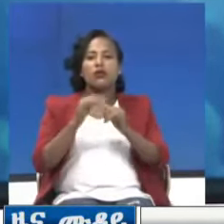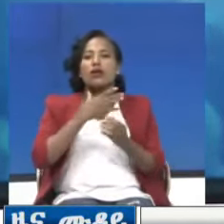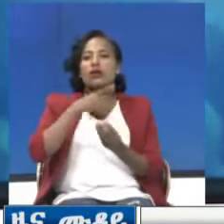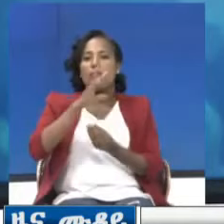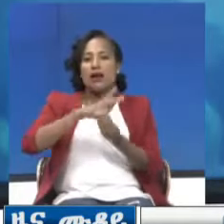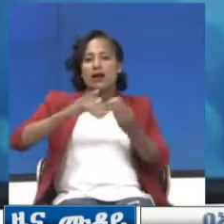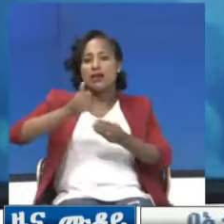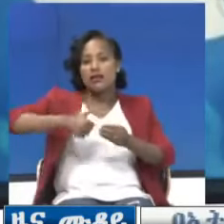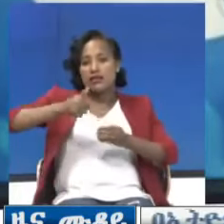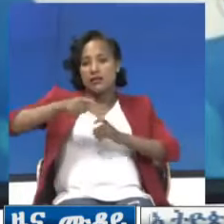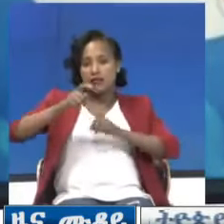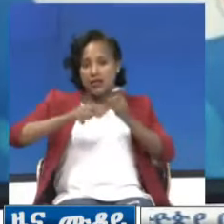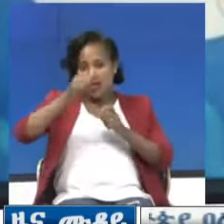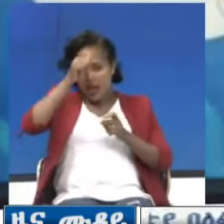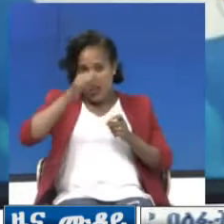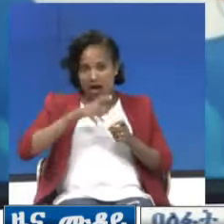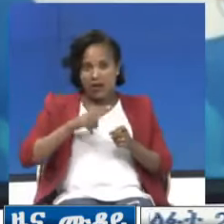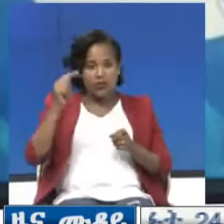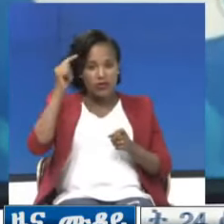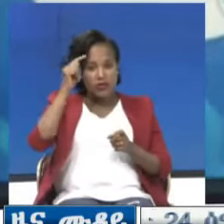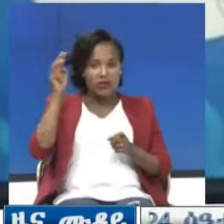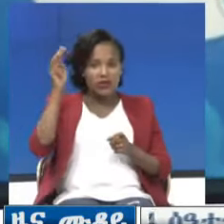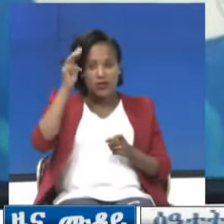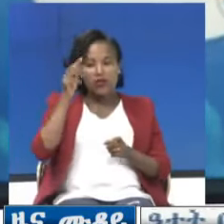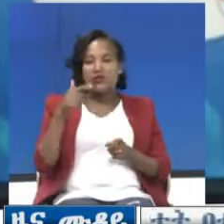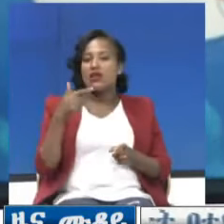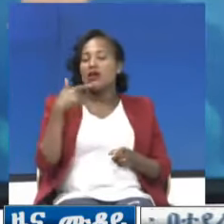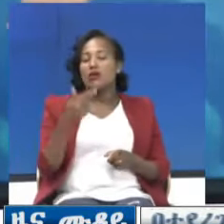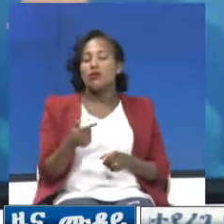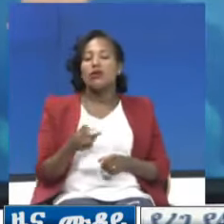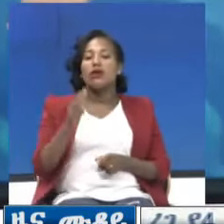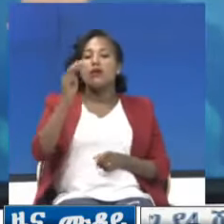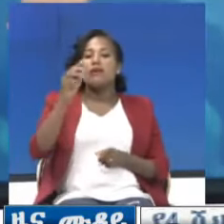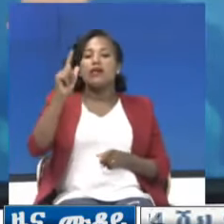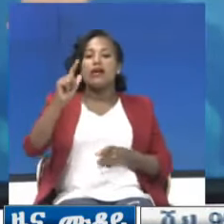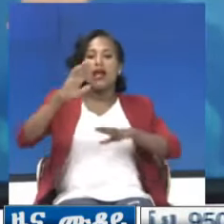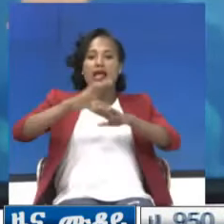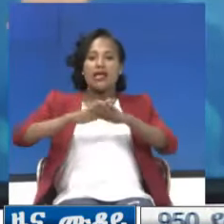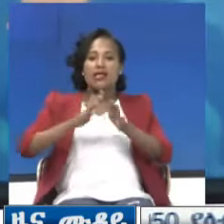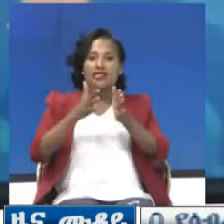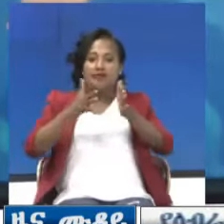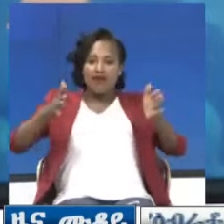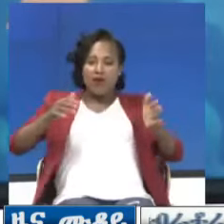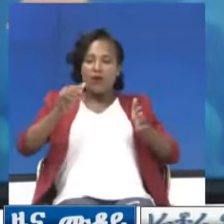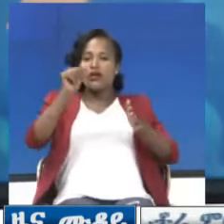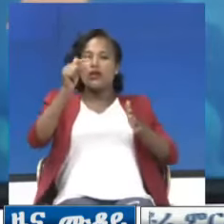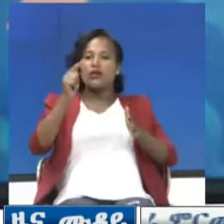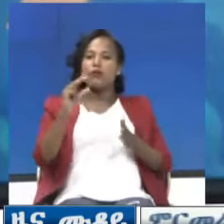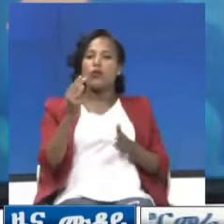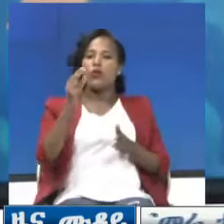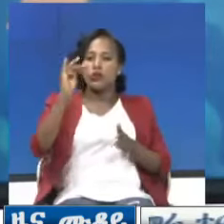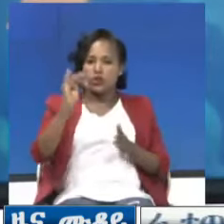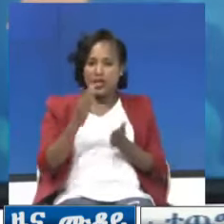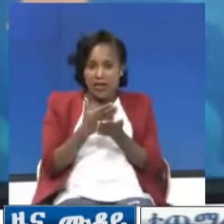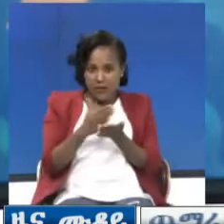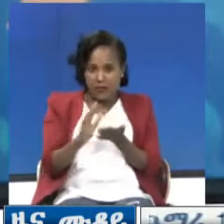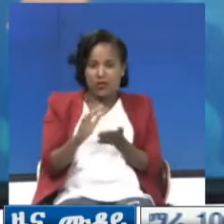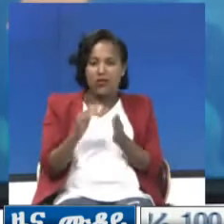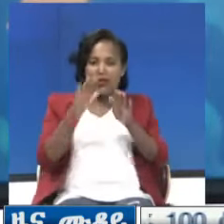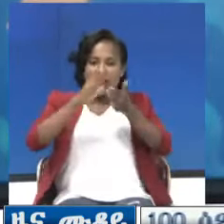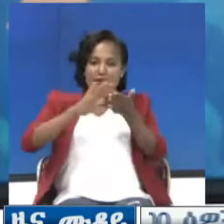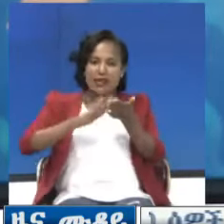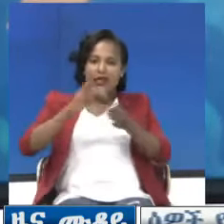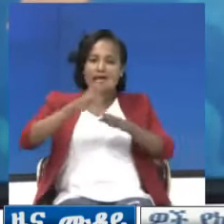እንደሚቀጥሉ የአማራ ክልል ርዕሰ መስተዳድር አቶ ተመስገን ጥሩነህ ተናግሯል። በጣና ላይ የተስፋፋውን የእንቦጭ አረም ለማስወገድም በጥናት